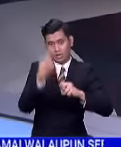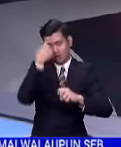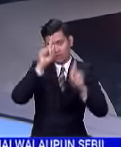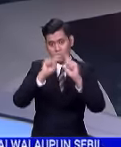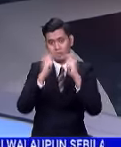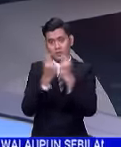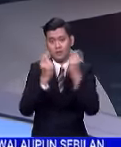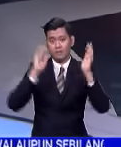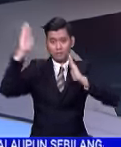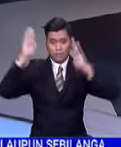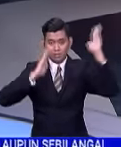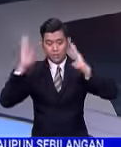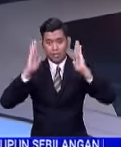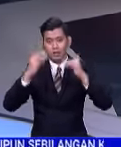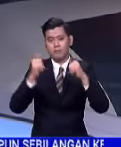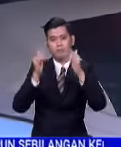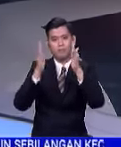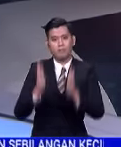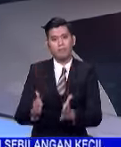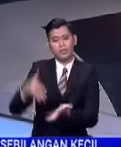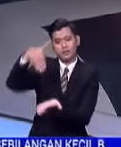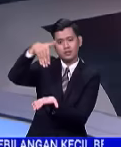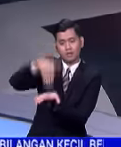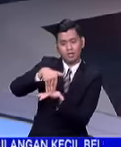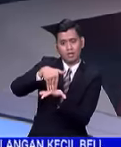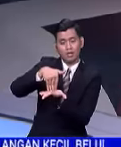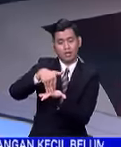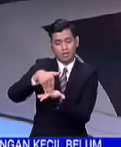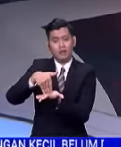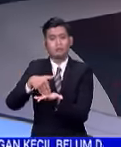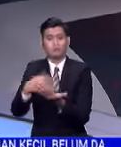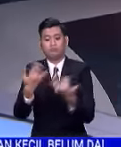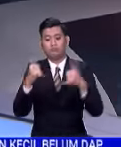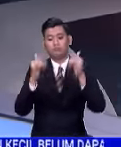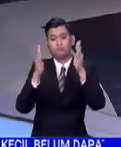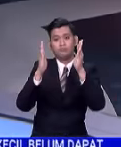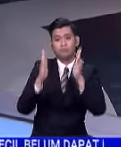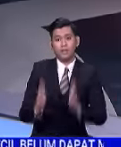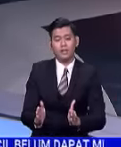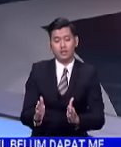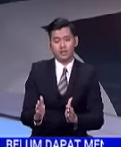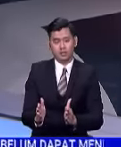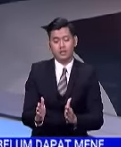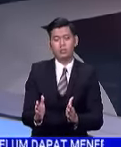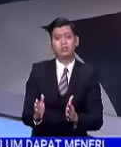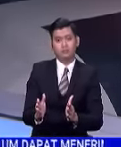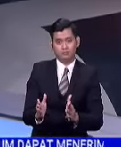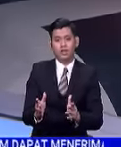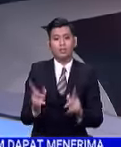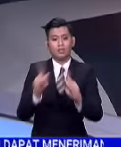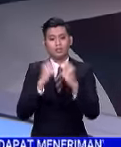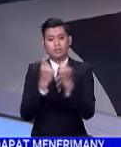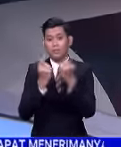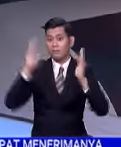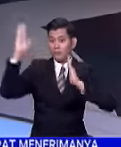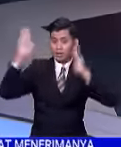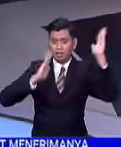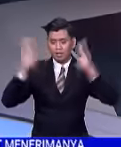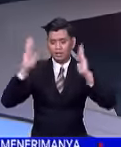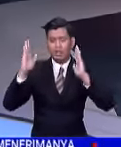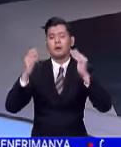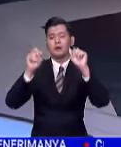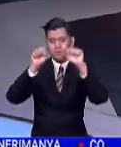Pemain tengah kebangsaan Nur Azam Aziz berkata ini kerana barisan pemain yang dimiliki Cheng Ho mampu menggalas tugas ditinggalkan Brendan.